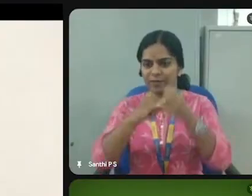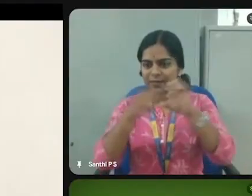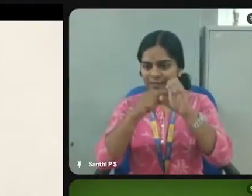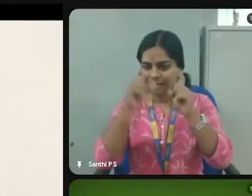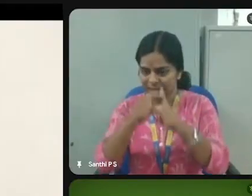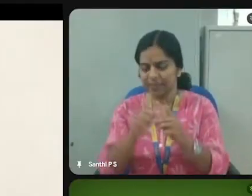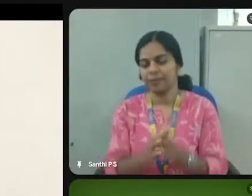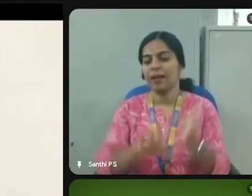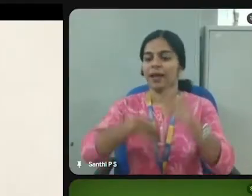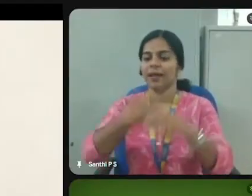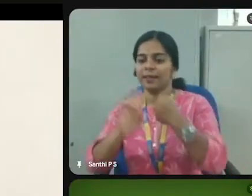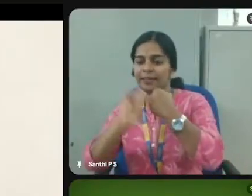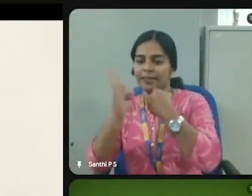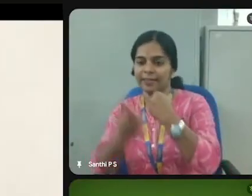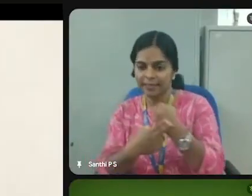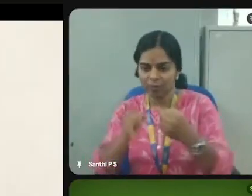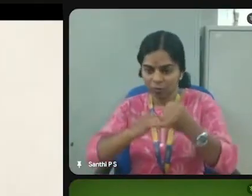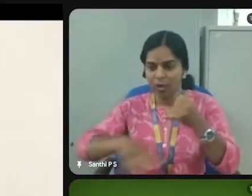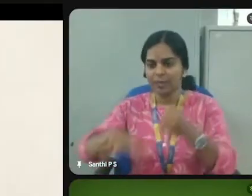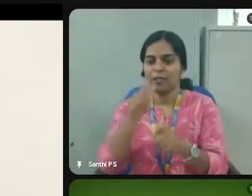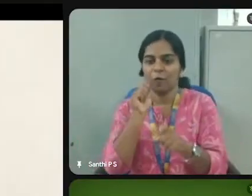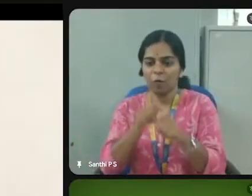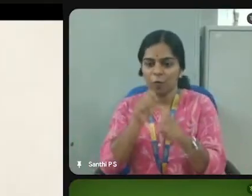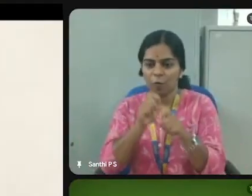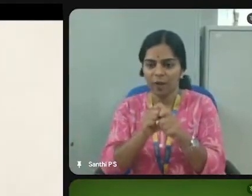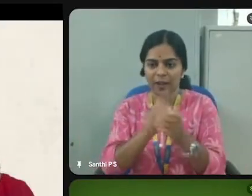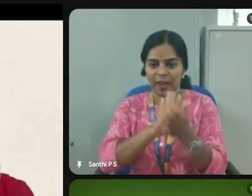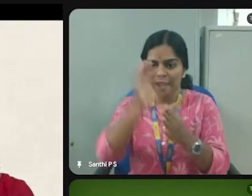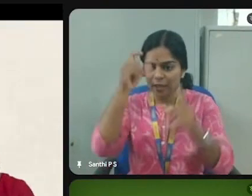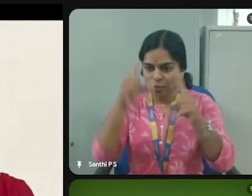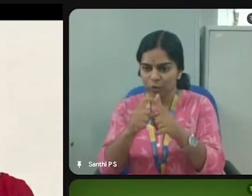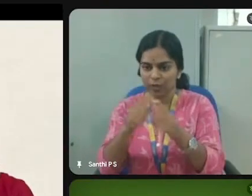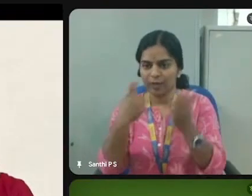നിഷിലെ സോഷ്യൽ വർക്ക് വിഭാഗം മേധാവിയായ രജിത L.